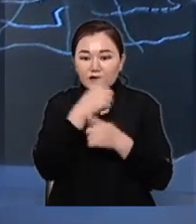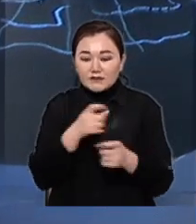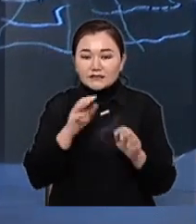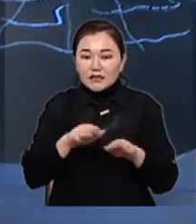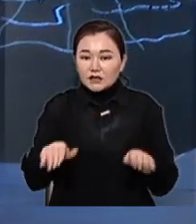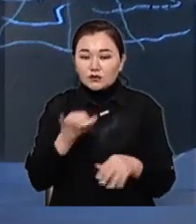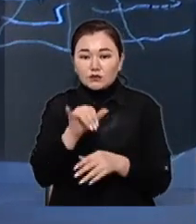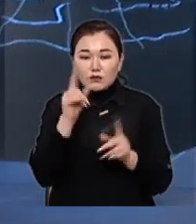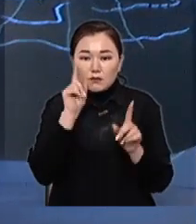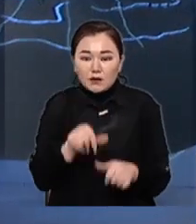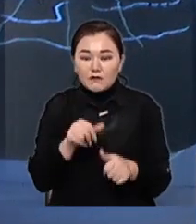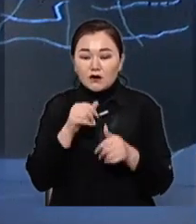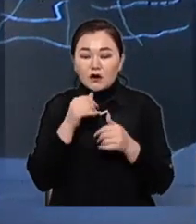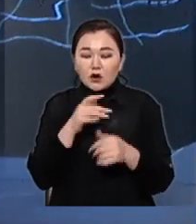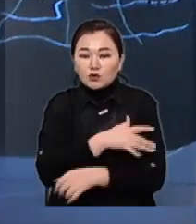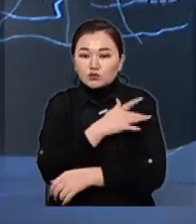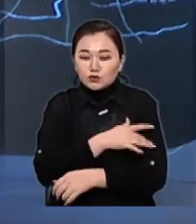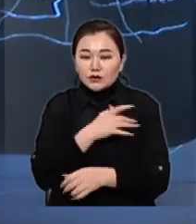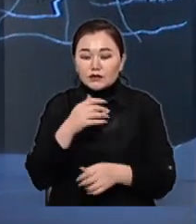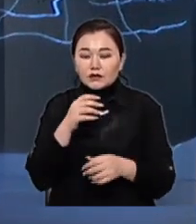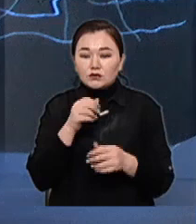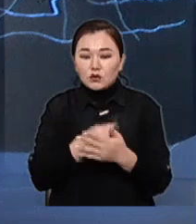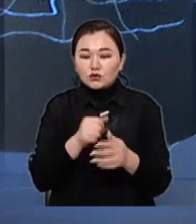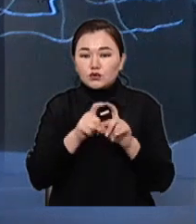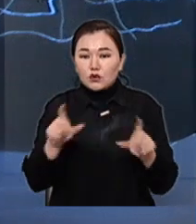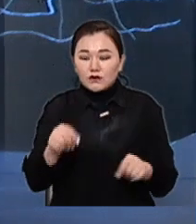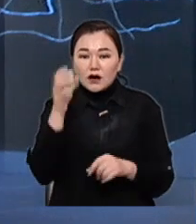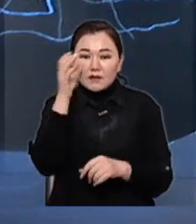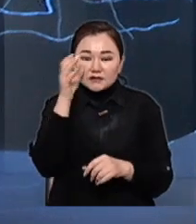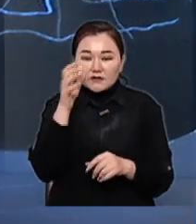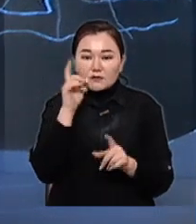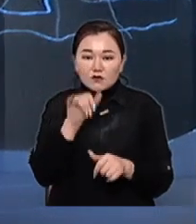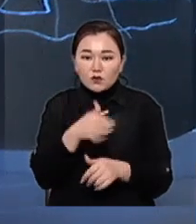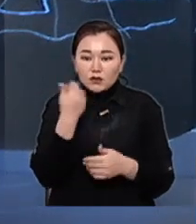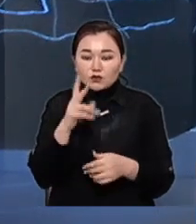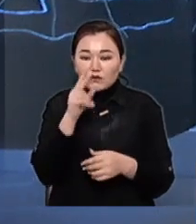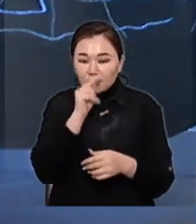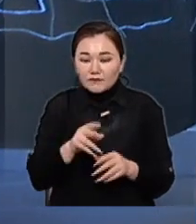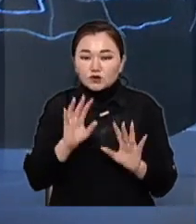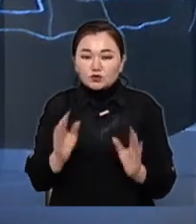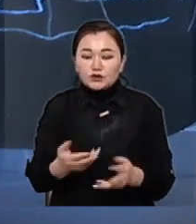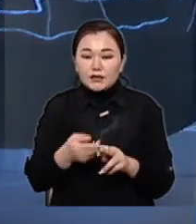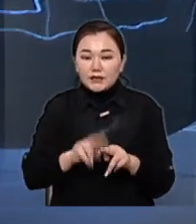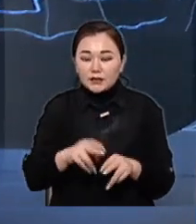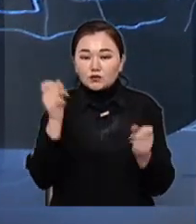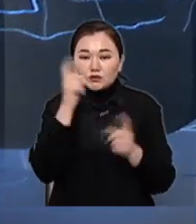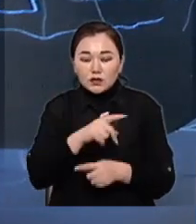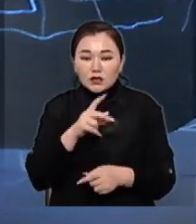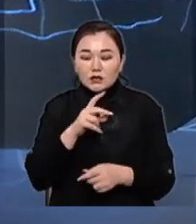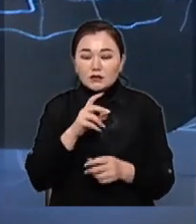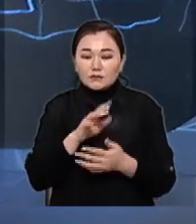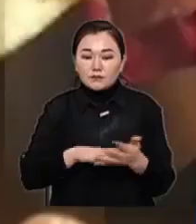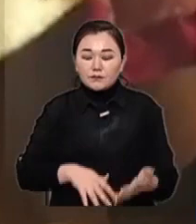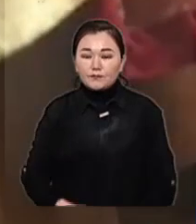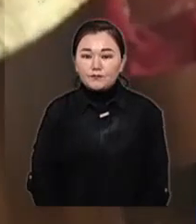садик не имеет права оказывать услуги в сфере дошкольного образования. Кто же виноват в случившемся, узнавала Людмила Батюшкина.